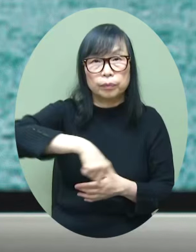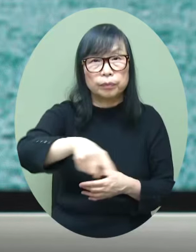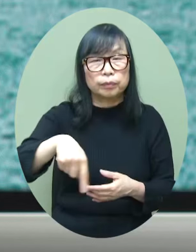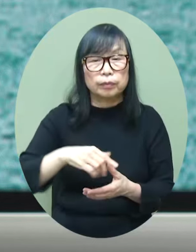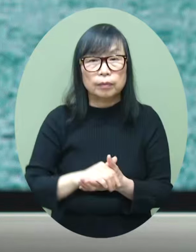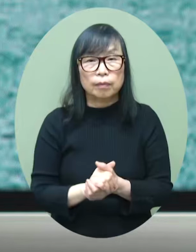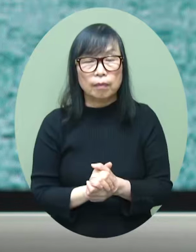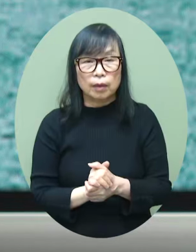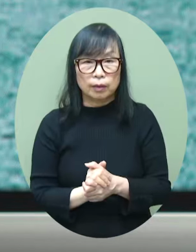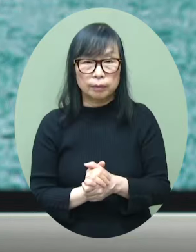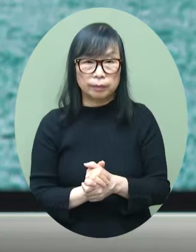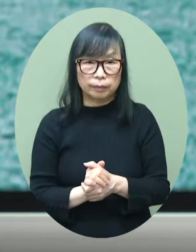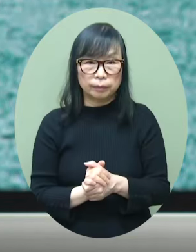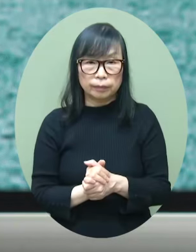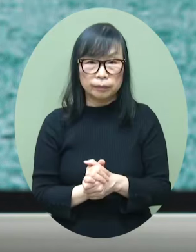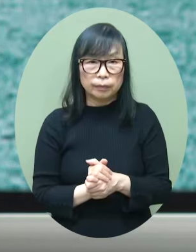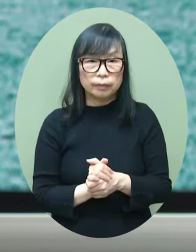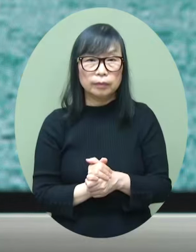家係咪咧？